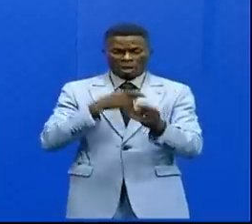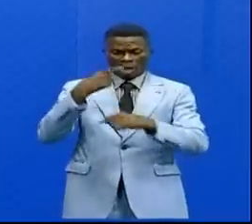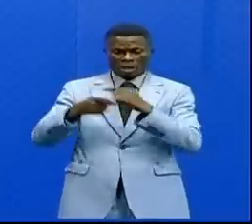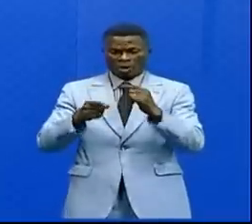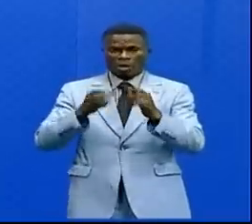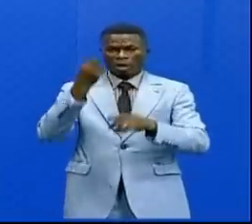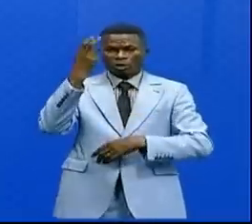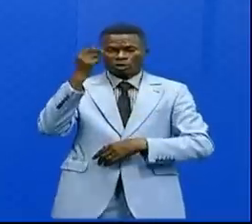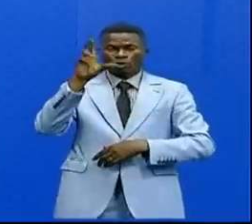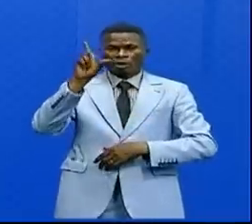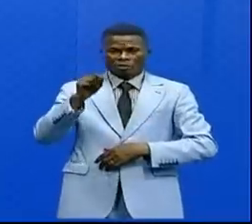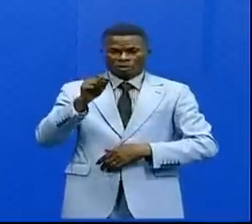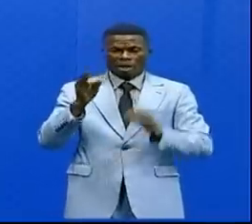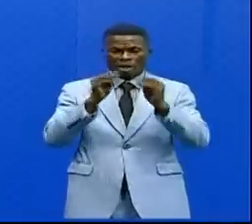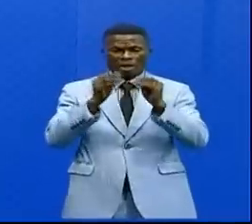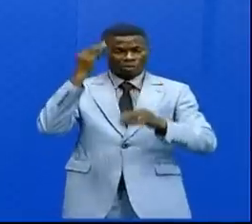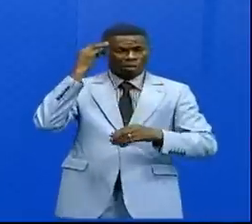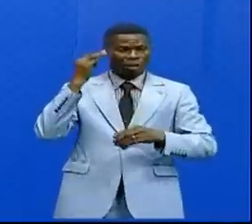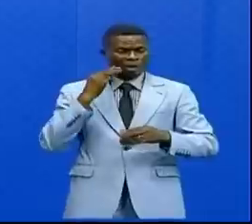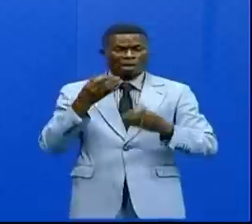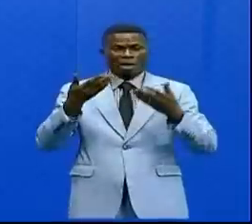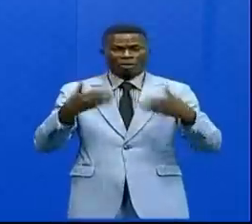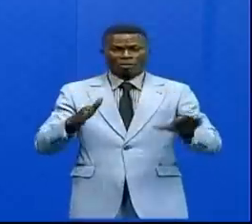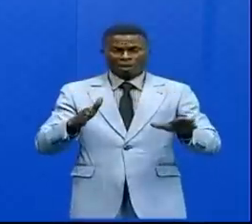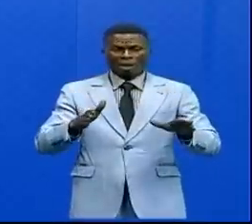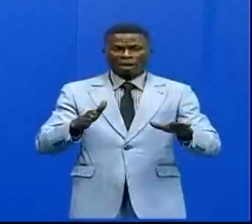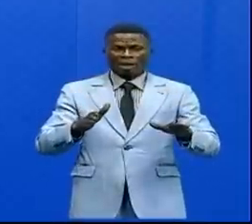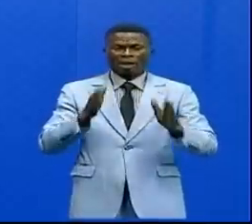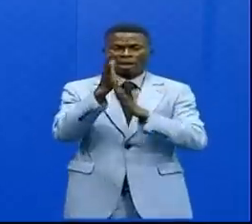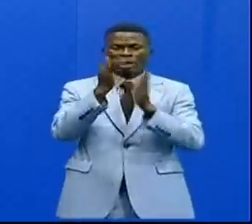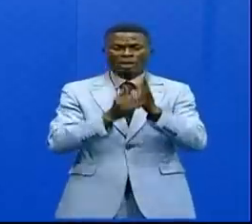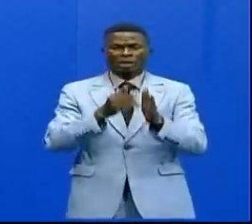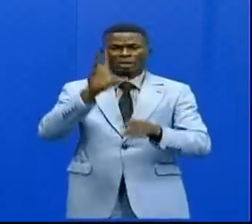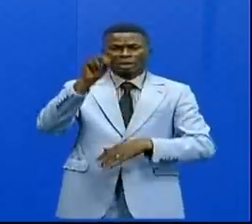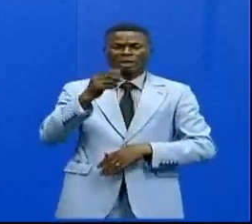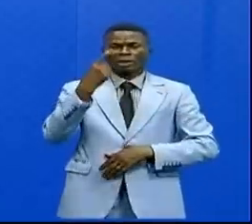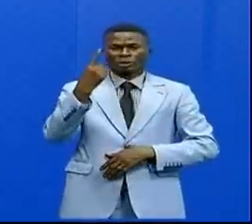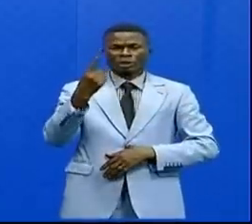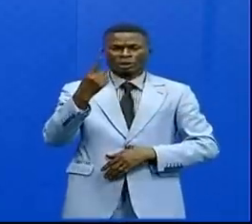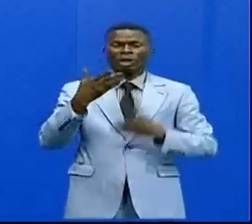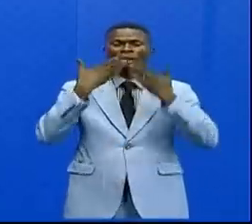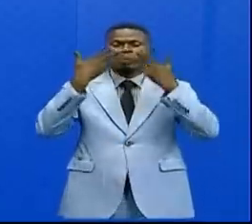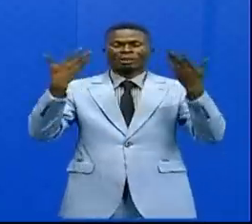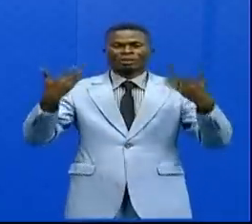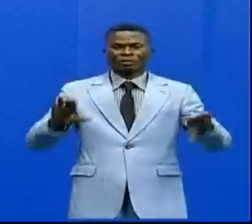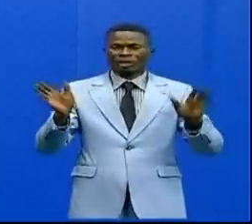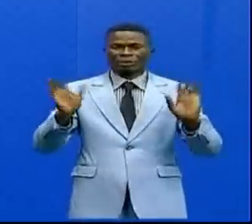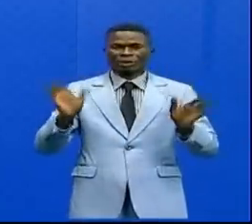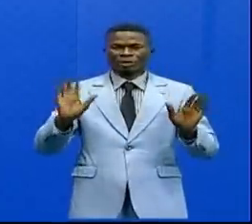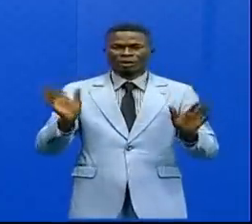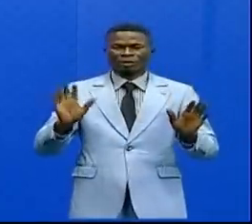à 12h20, la réunion du Conseil de ministres a pris fin à 16h31. Je vous remercie.